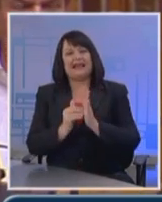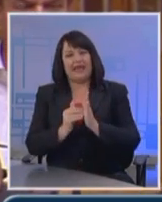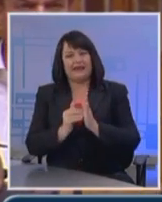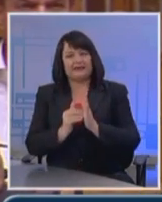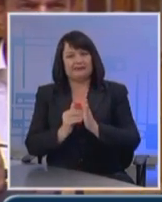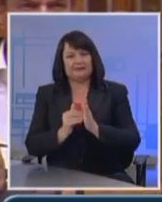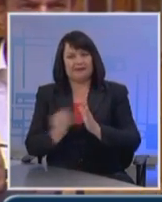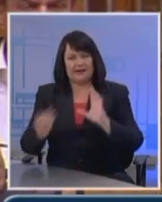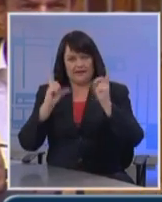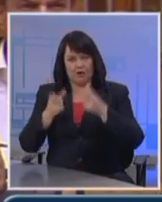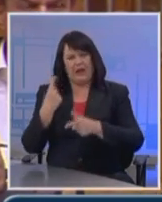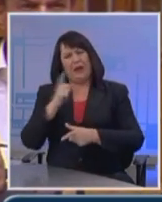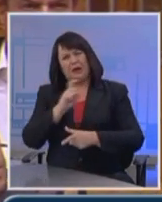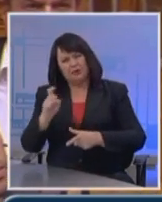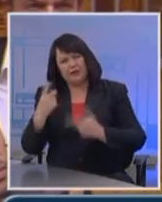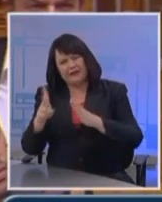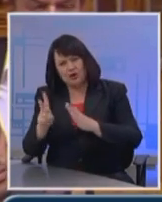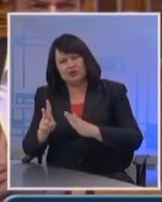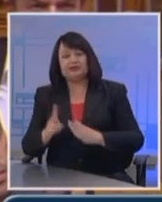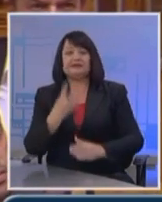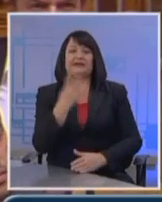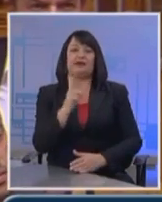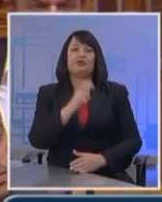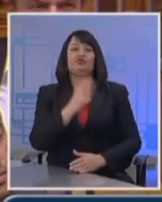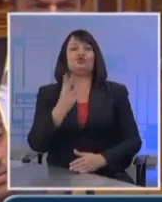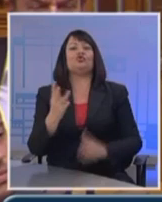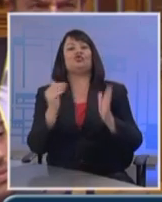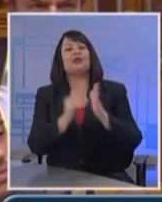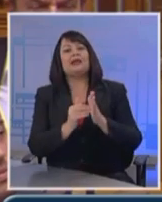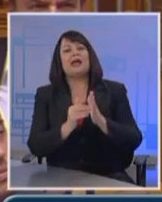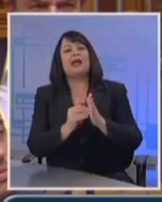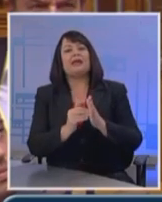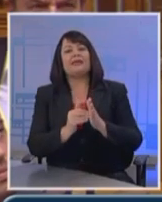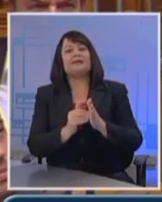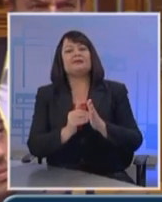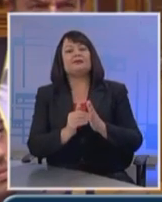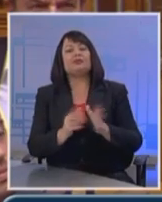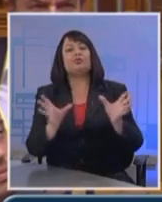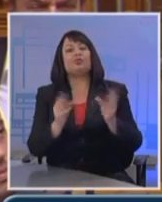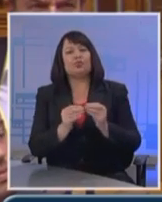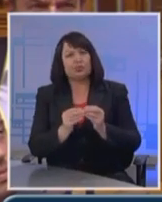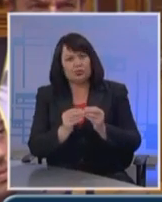1.712.738 ευρώ για τη Νέα Δημοκρατία και 428.204 ευρώ,